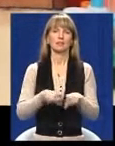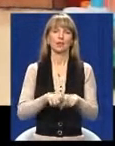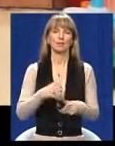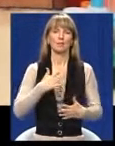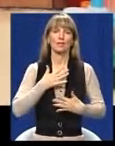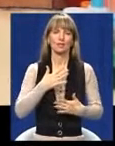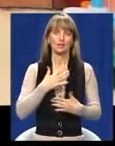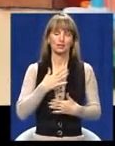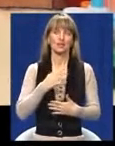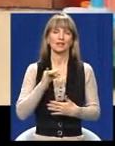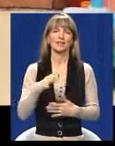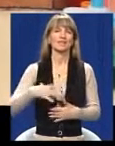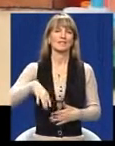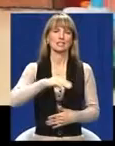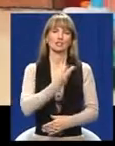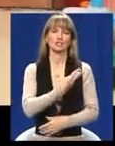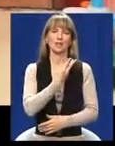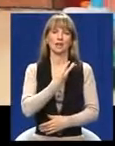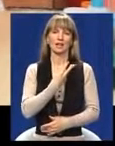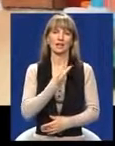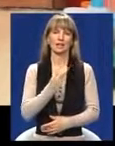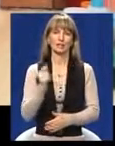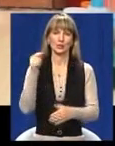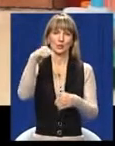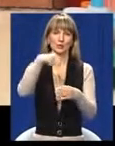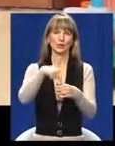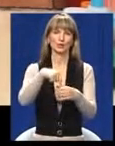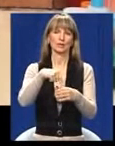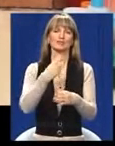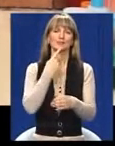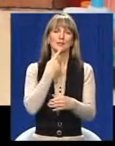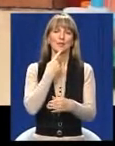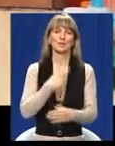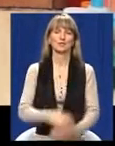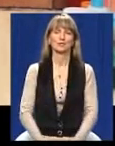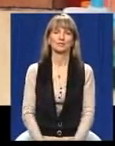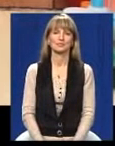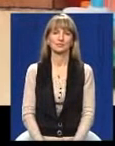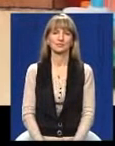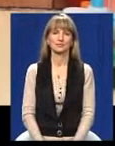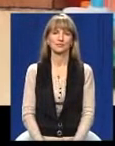всі бажання прилетять ось сюди. Давайте спробуємо.